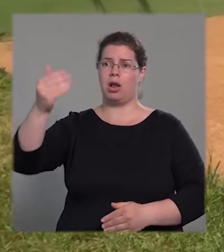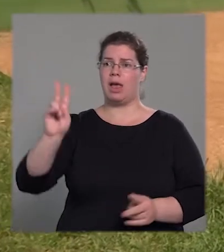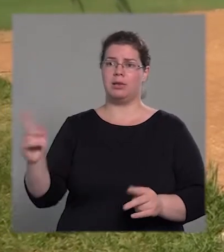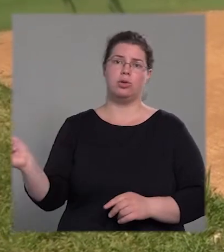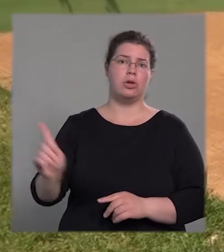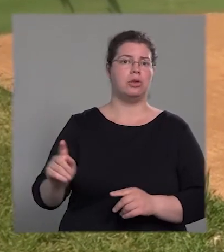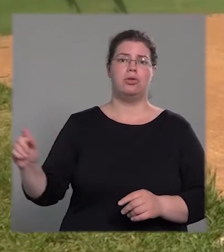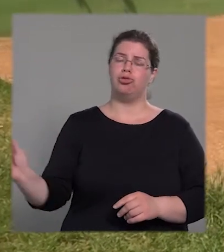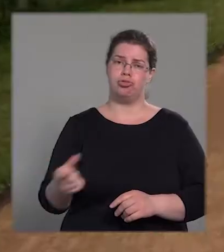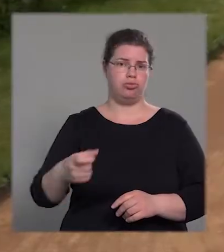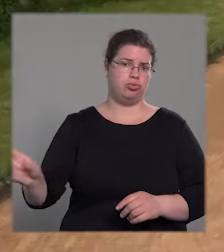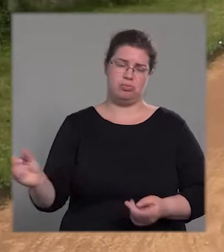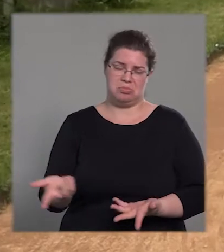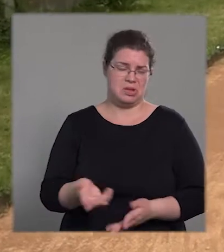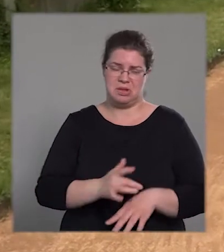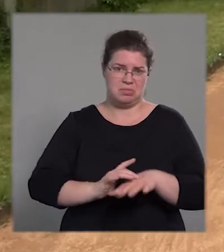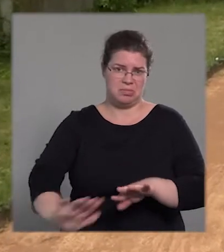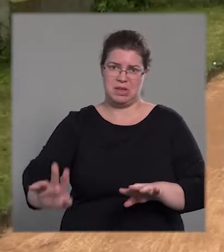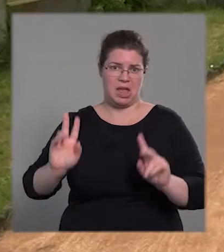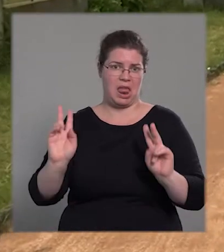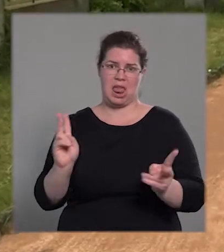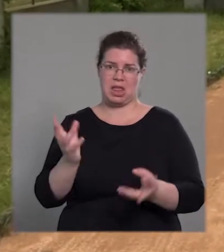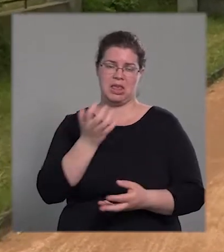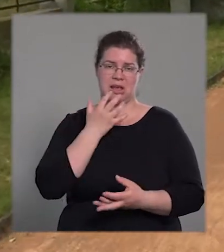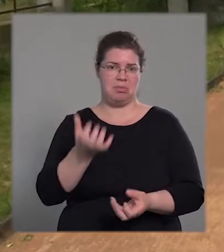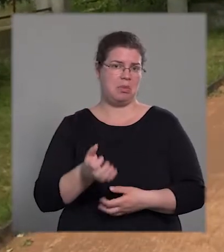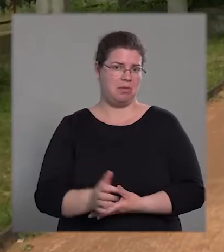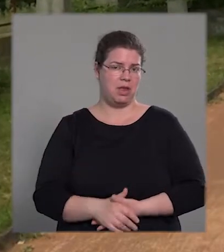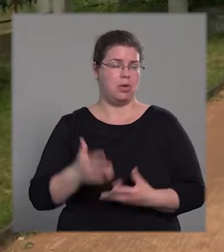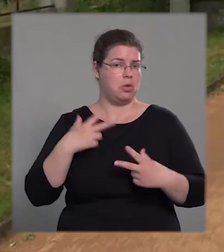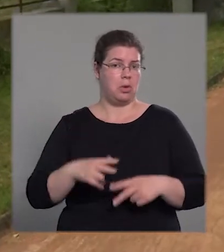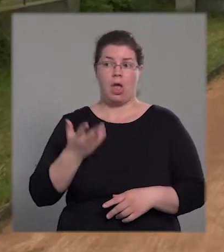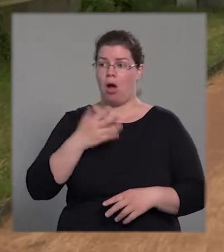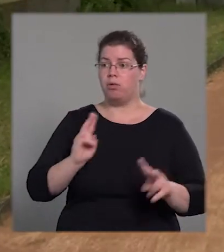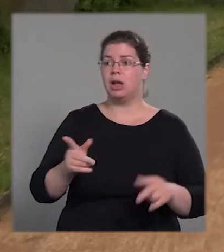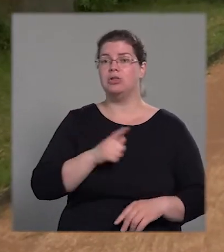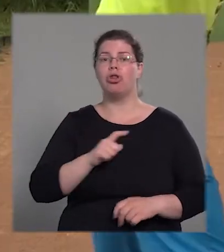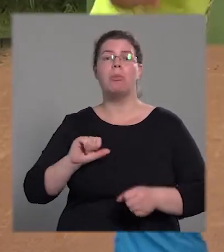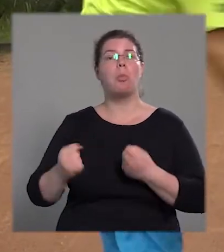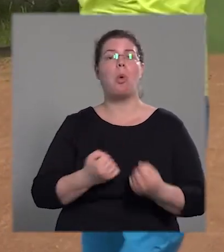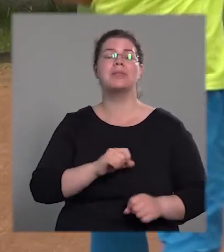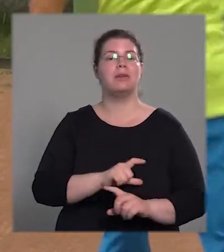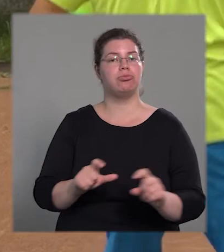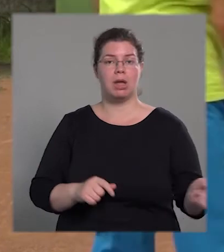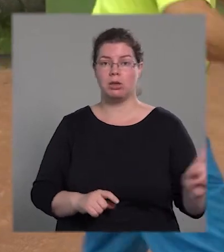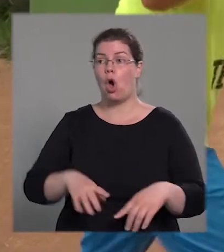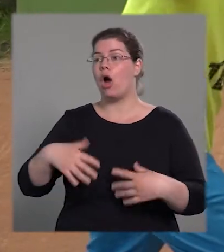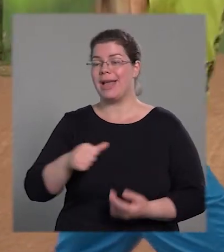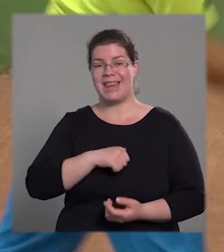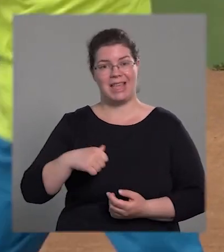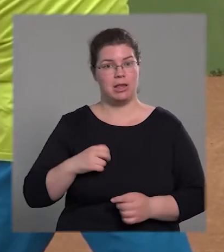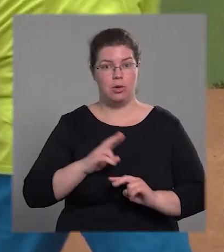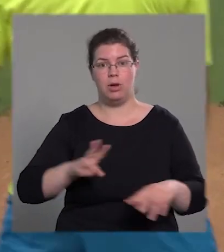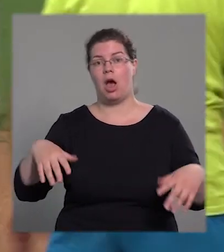lehet adogatni, az teljesen térítésmentesen lehet igénybe venni. Úgyhogy nyugodtan, ha valaki csak a mozgásért jön, akár egyedül van, akár